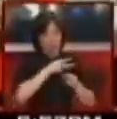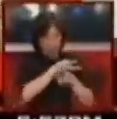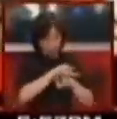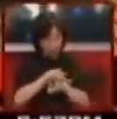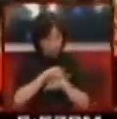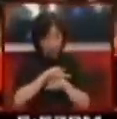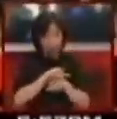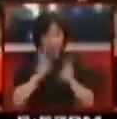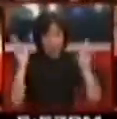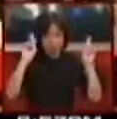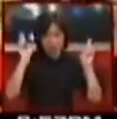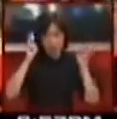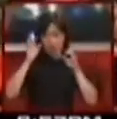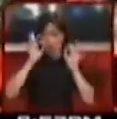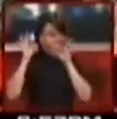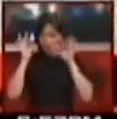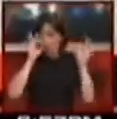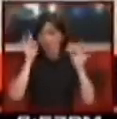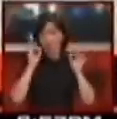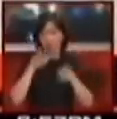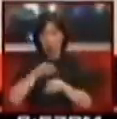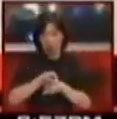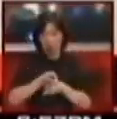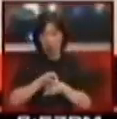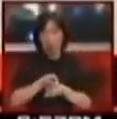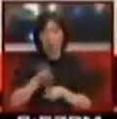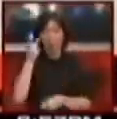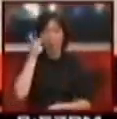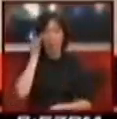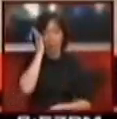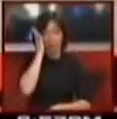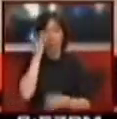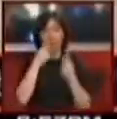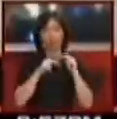para di maunahan ang disgrasya o kalamidad. Paolo Bidiones, News 5.